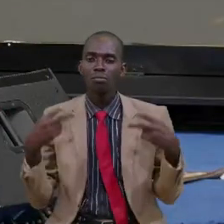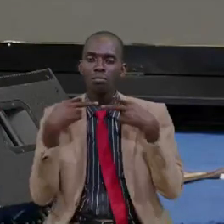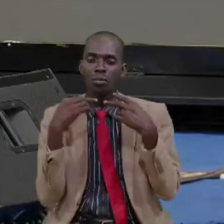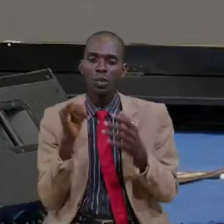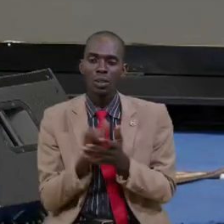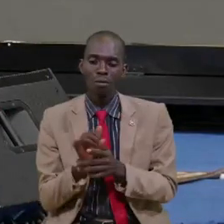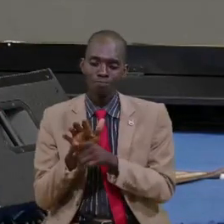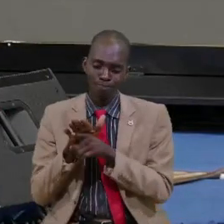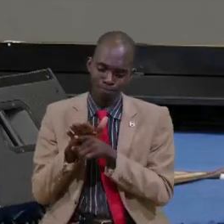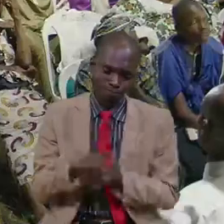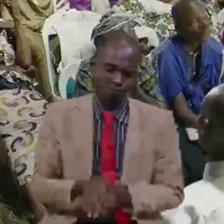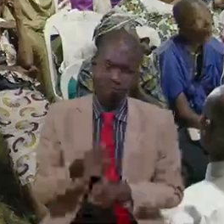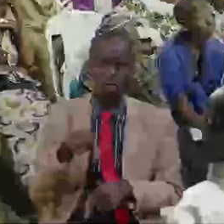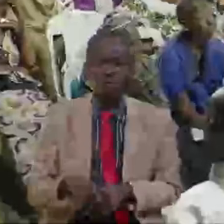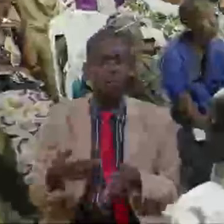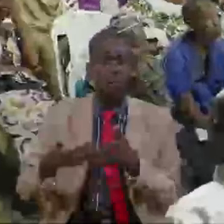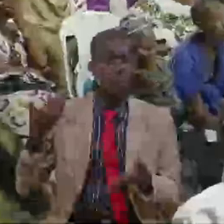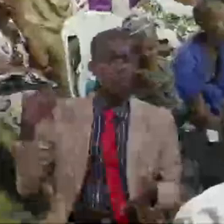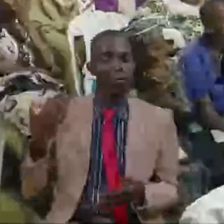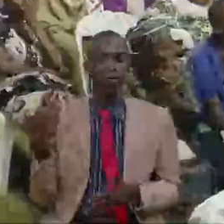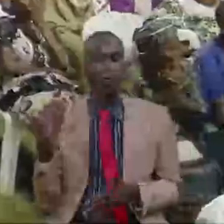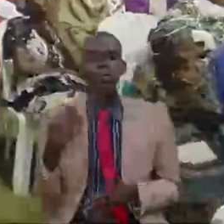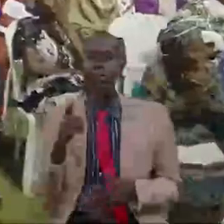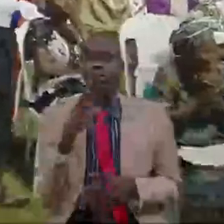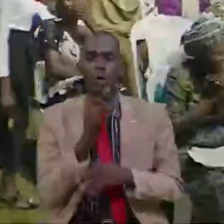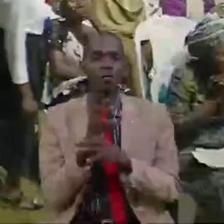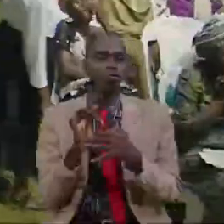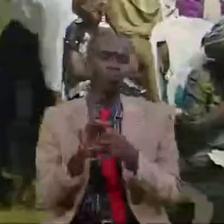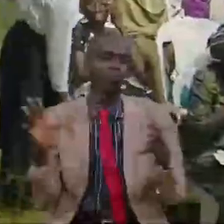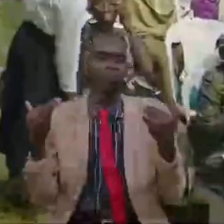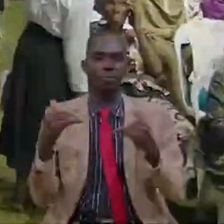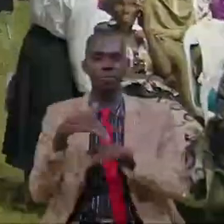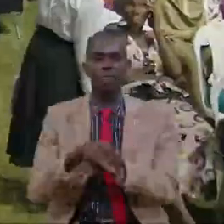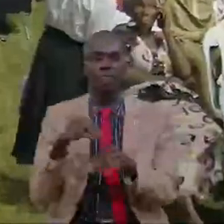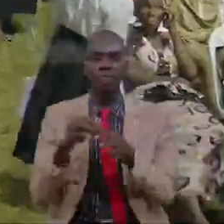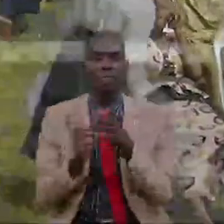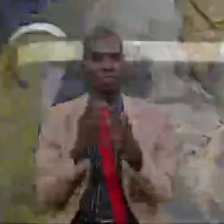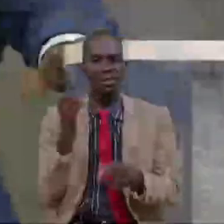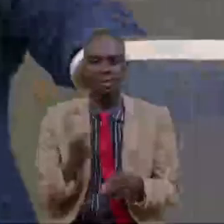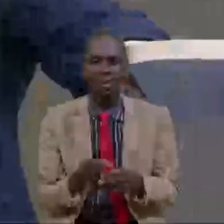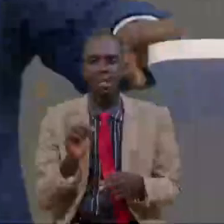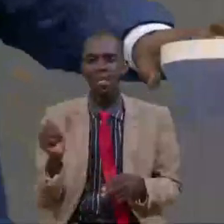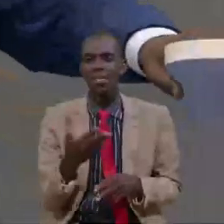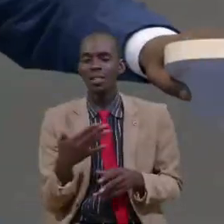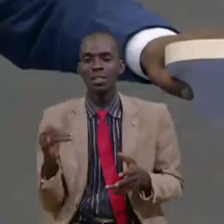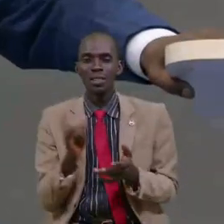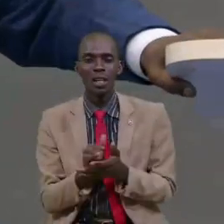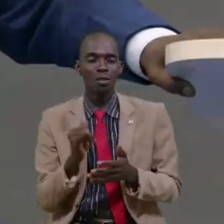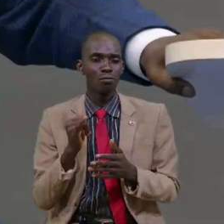t'avait maintenu lié par le passé, tu es délié ce soir. Tout ce qui t'empêchait